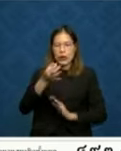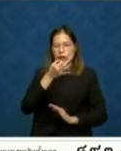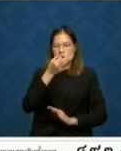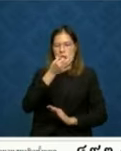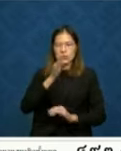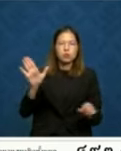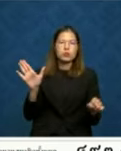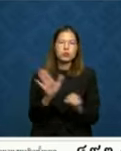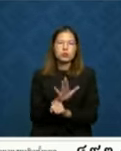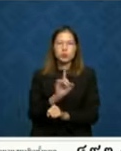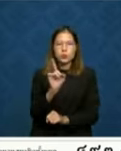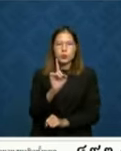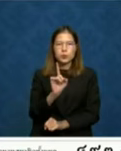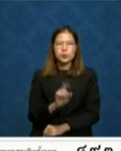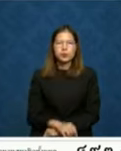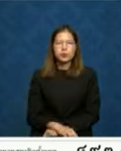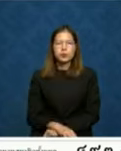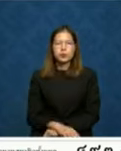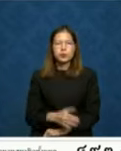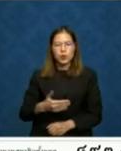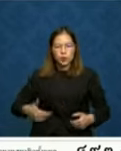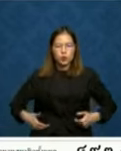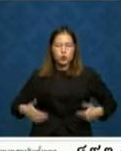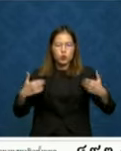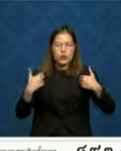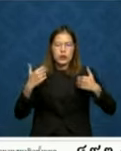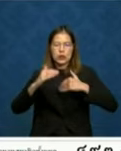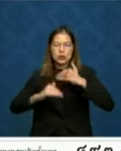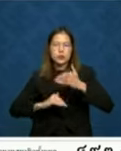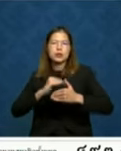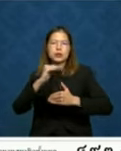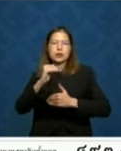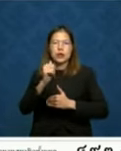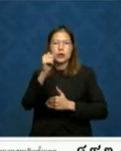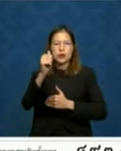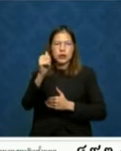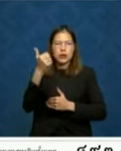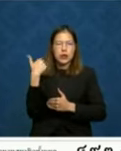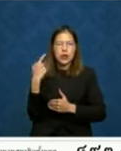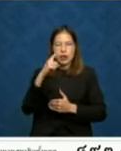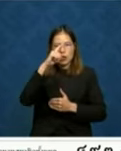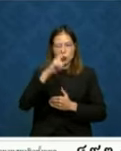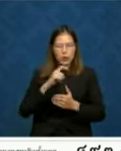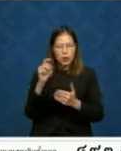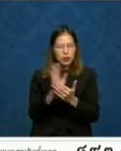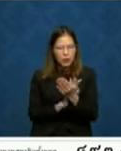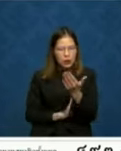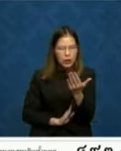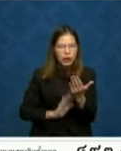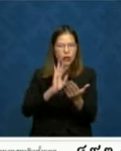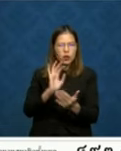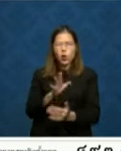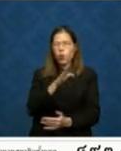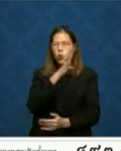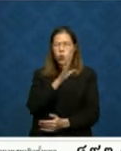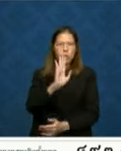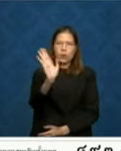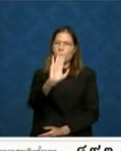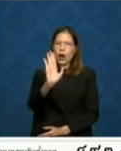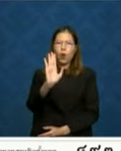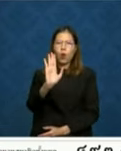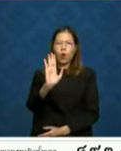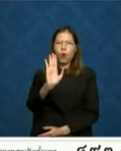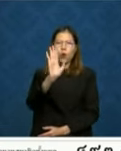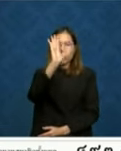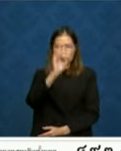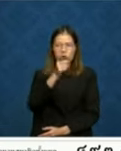มบูรณ์ให้มีชีวิตที่ดีขึ้นประเทศไทยต้องไม่หลอกตัวเองอีกต่อไปเ